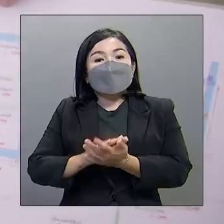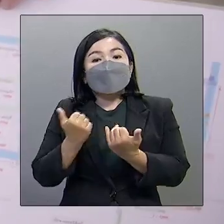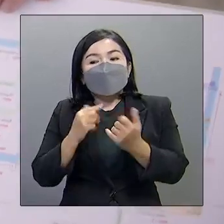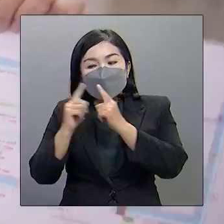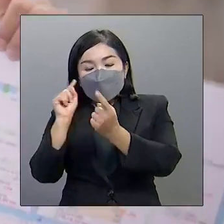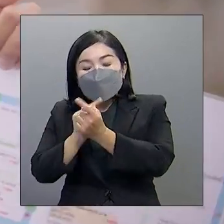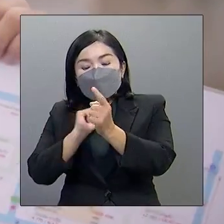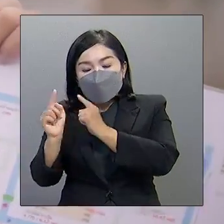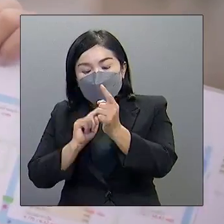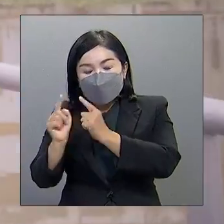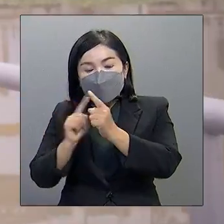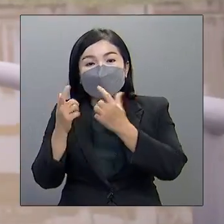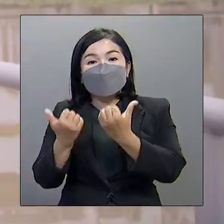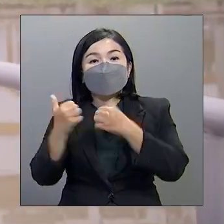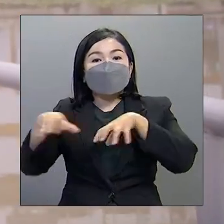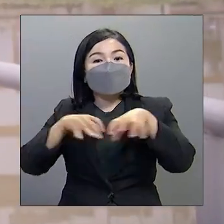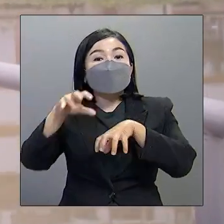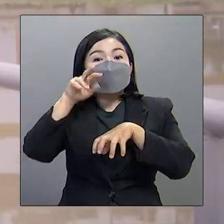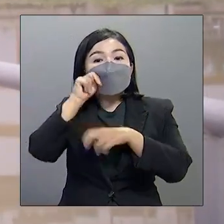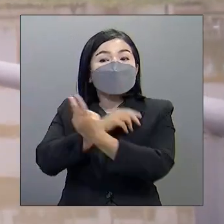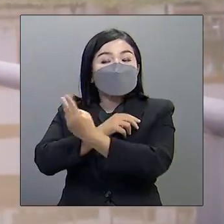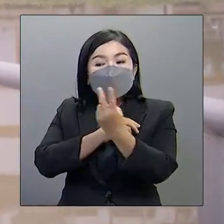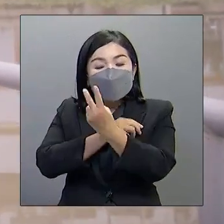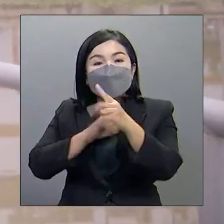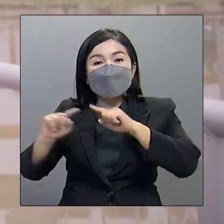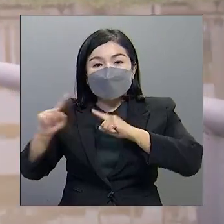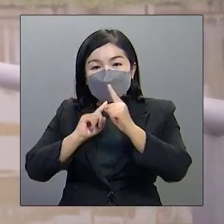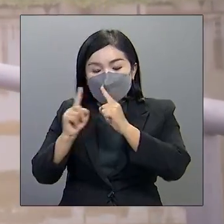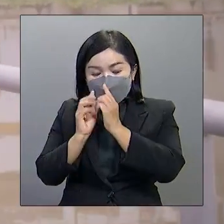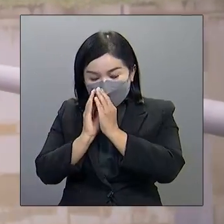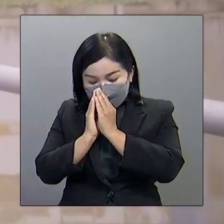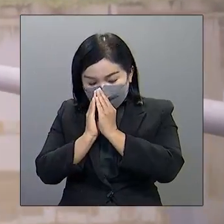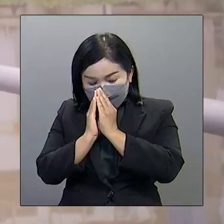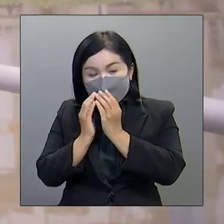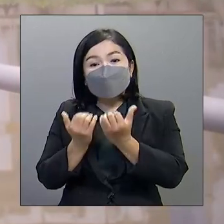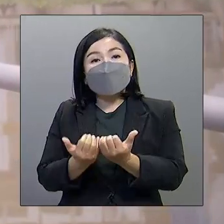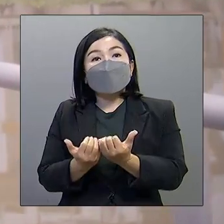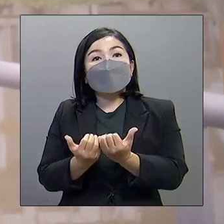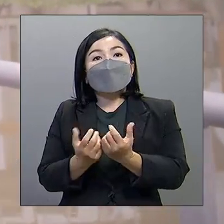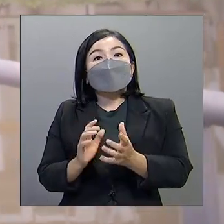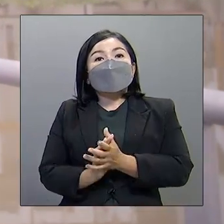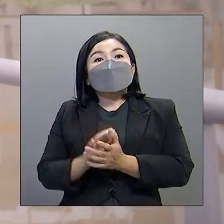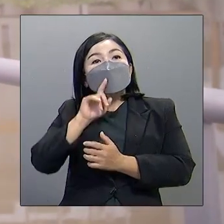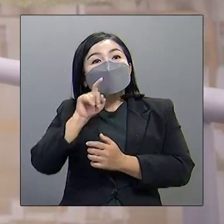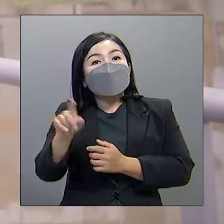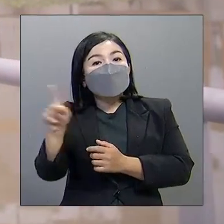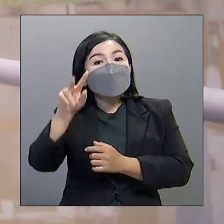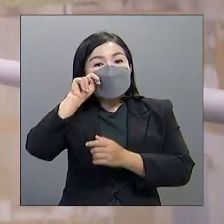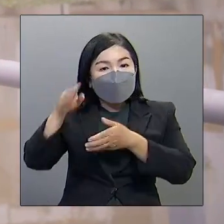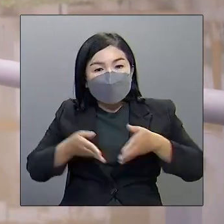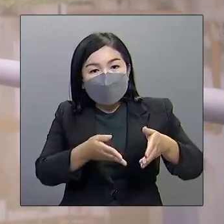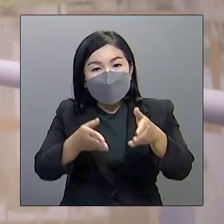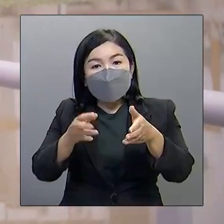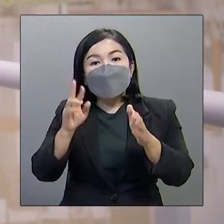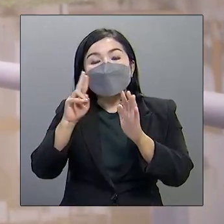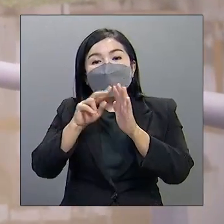พูดคุยกับสถานการณ์ที่เกิดขึ้นในตอนนี้นะครับพี่สราวุธแล้วก็พี่วัฒนศักดิ์ครับสวัสดีครับพี ่สวัสดีครับ พี่ณตอนนี้เนี่ยนะคลองระพีพัฒน์นะสระ